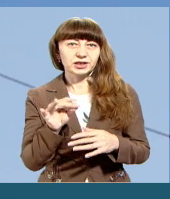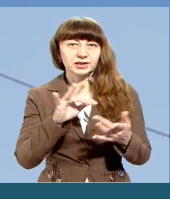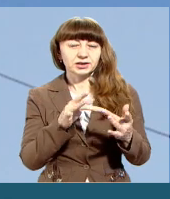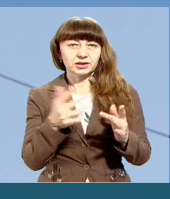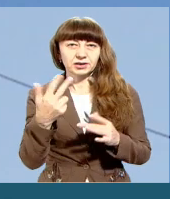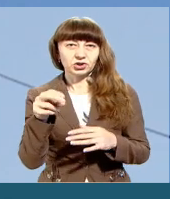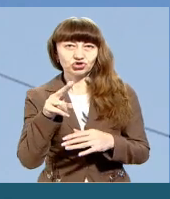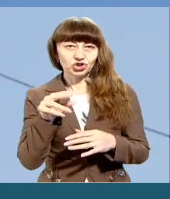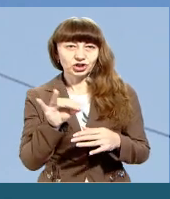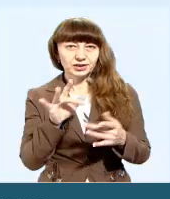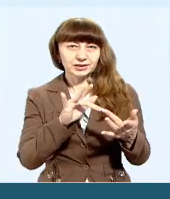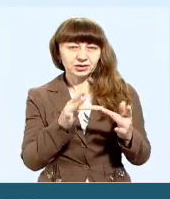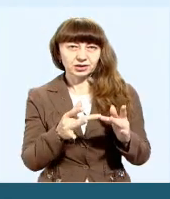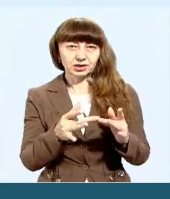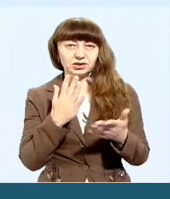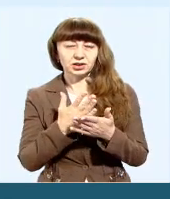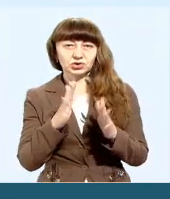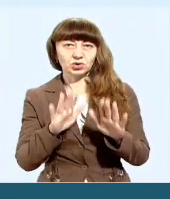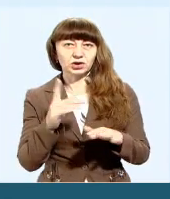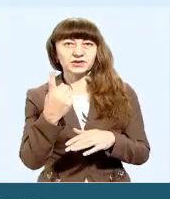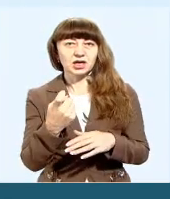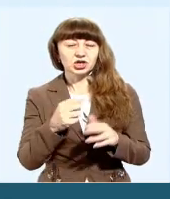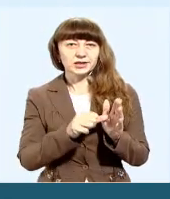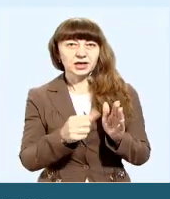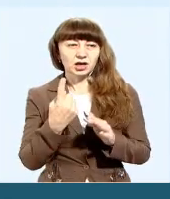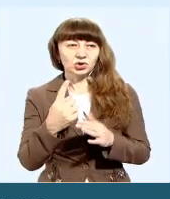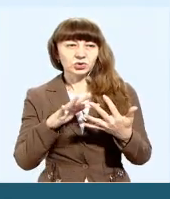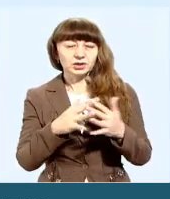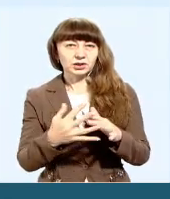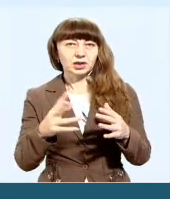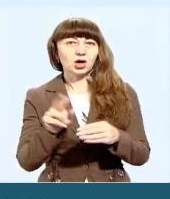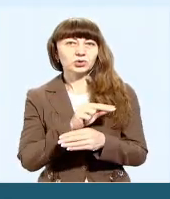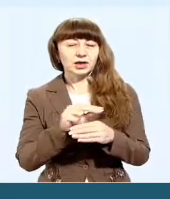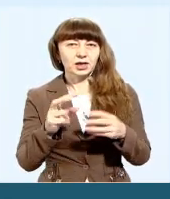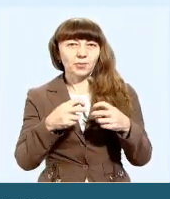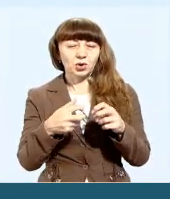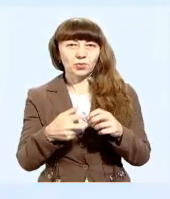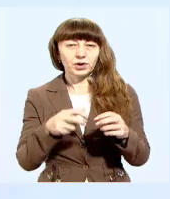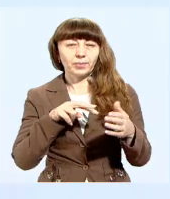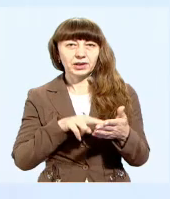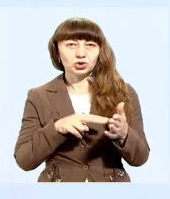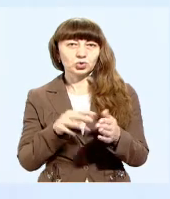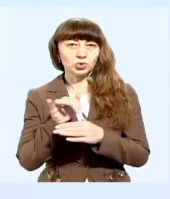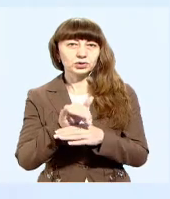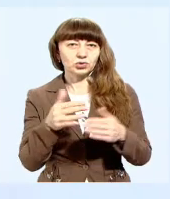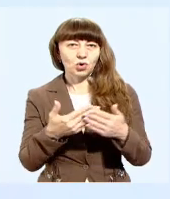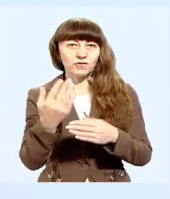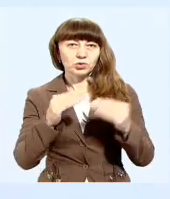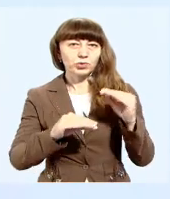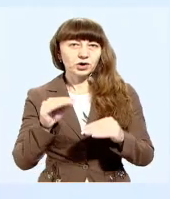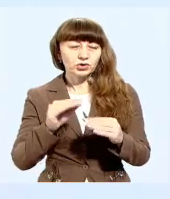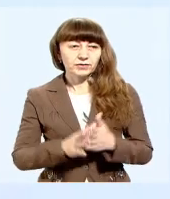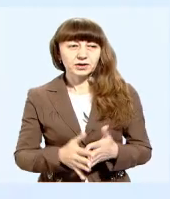антенна-мачталық құрылғылар орнату жоспарланған. 39 сел уже определены подрядные организации на строительство. 39 ауылда